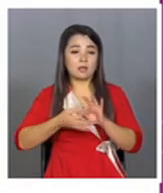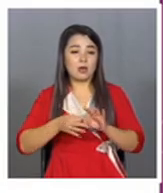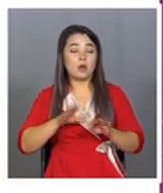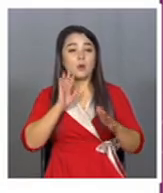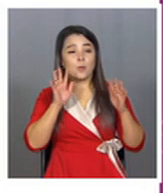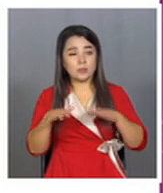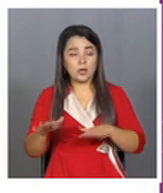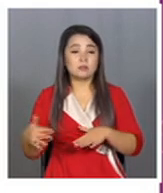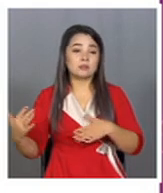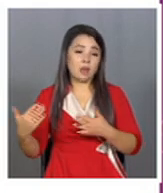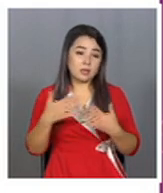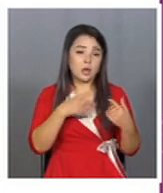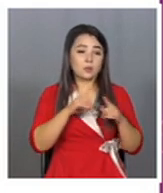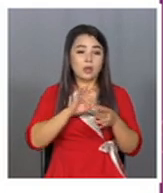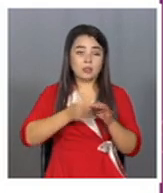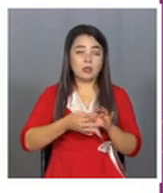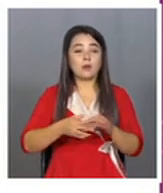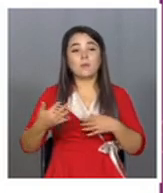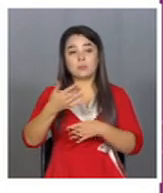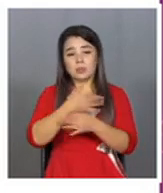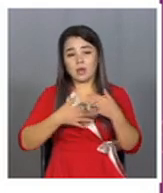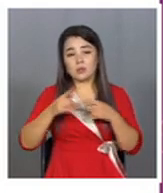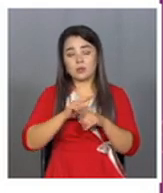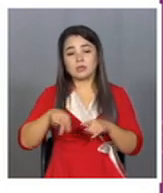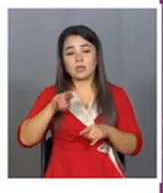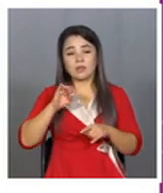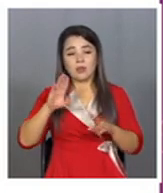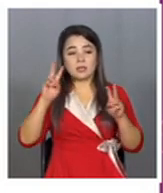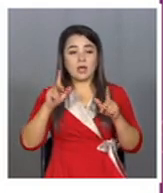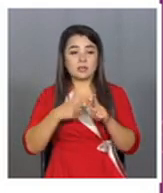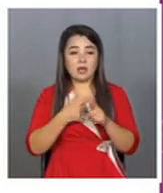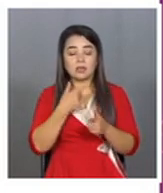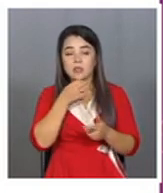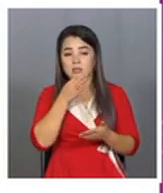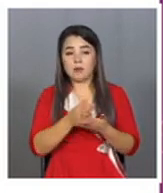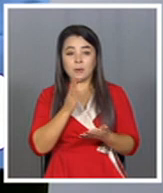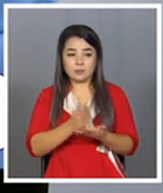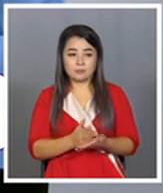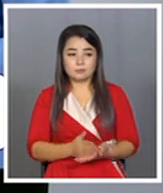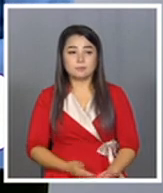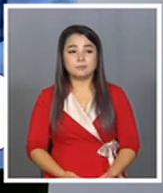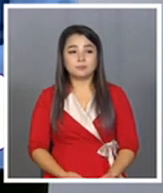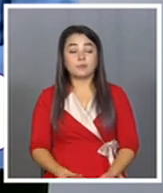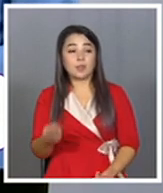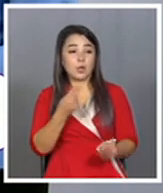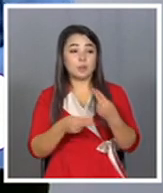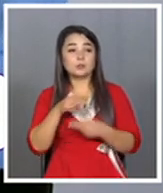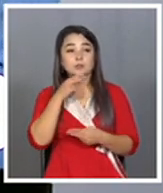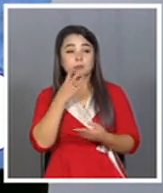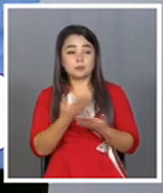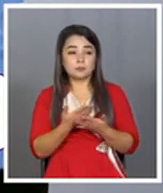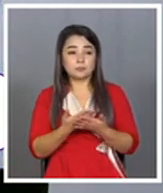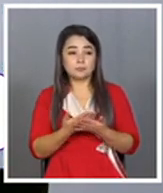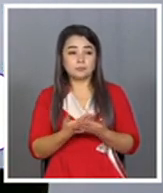айтқан. Оны континенттік дрейф гипотезасы деп атады. Суретке назар аударуларыңызды